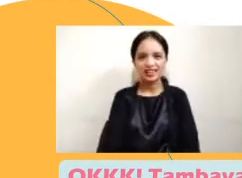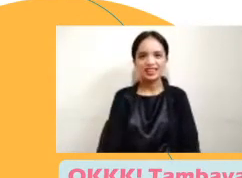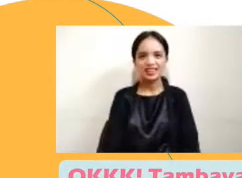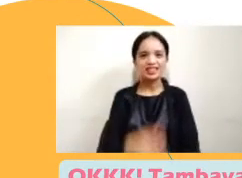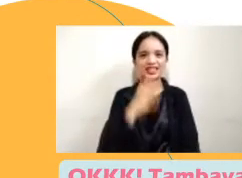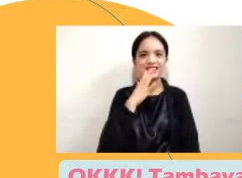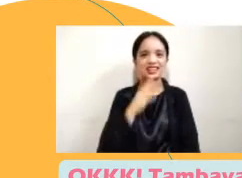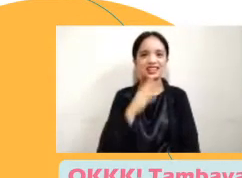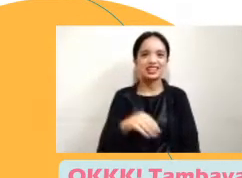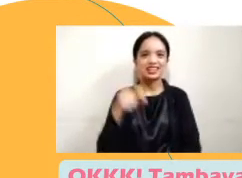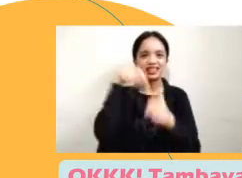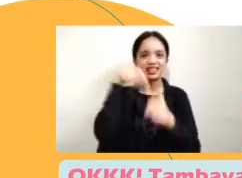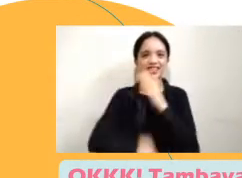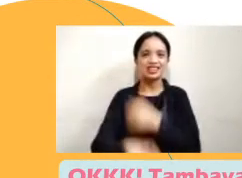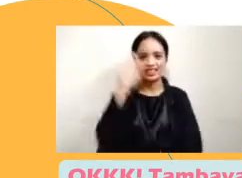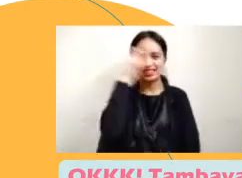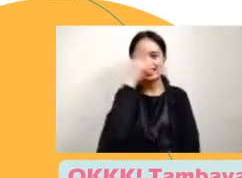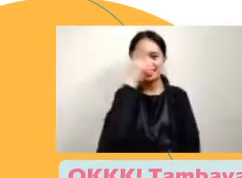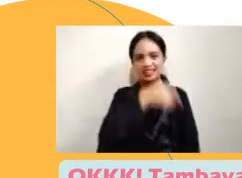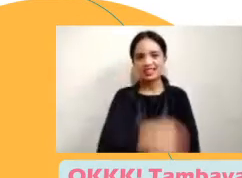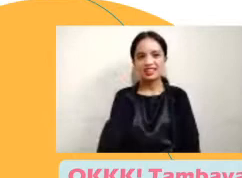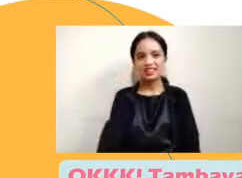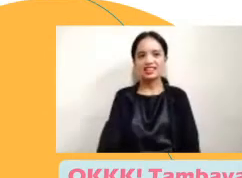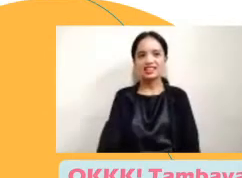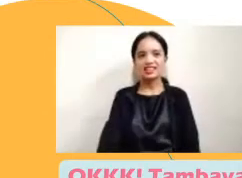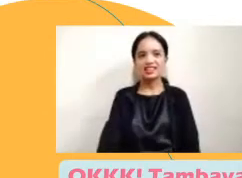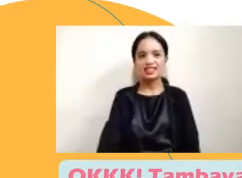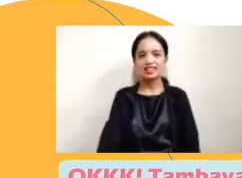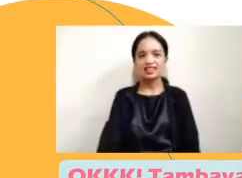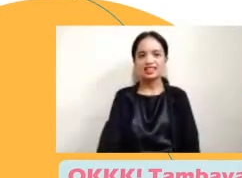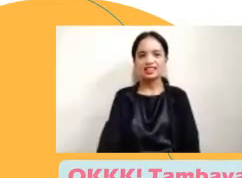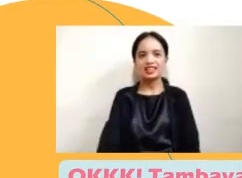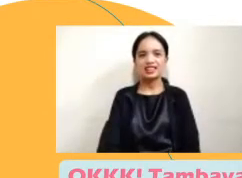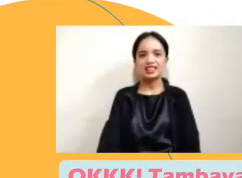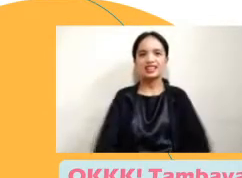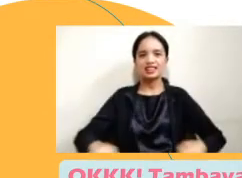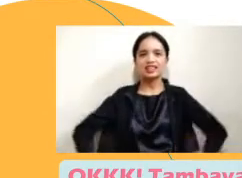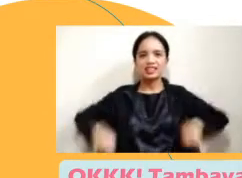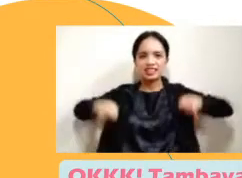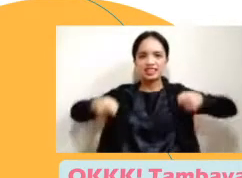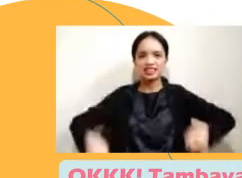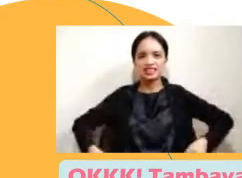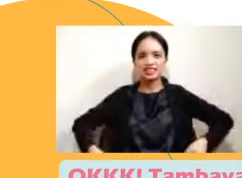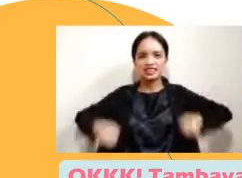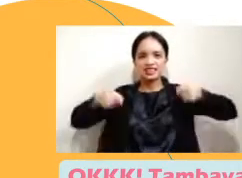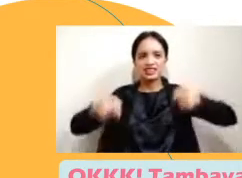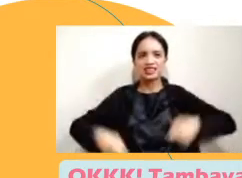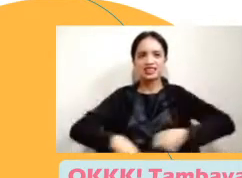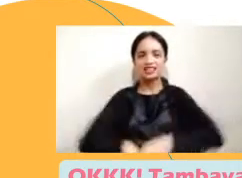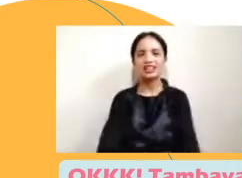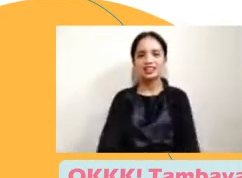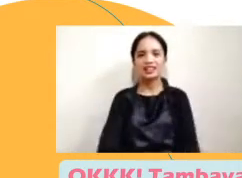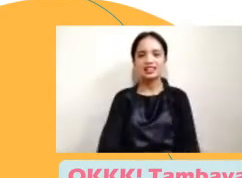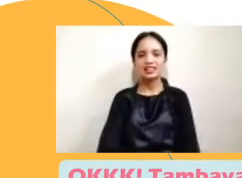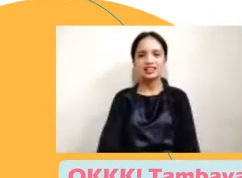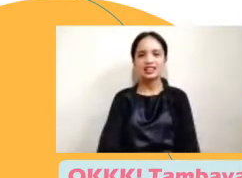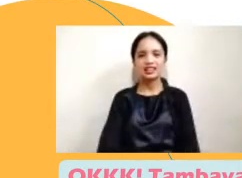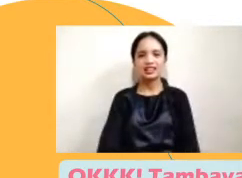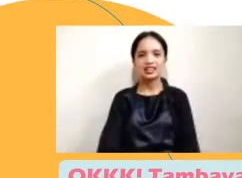Dito kayo. Wagay. Ano, saklay. Ano pong ibig sabihin nung anong pangalan niya?